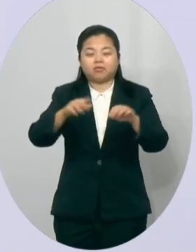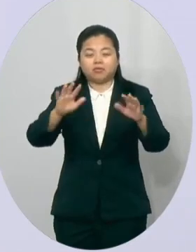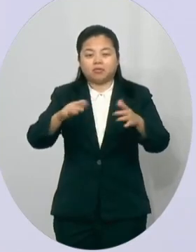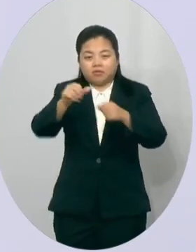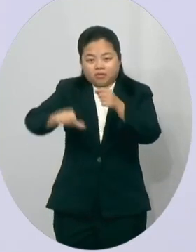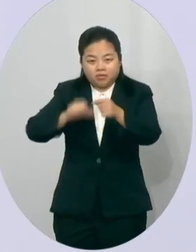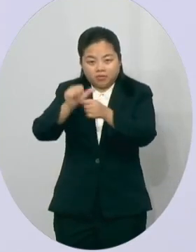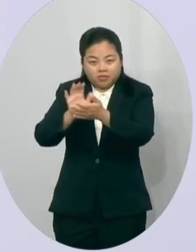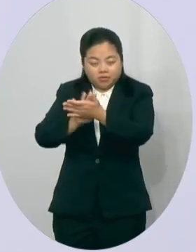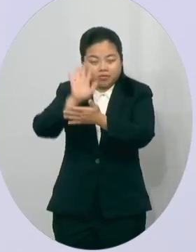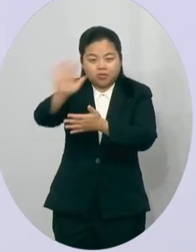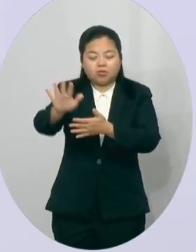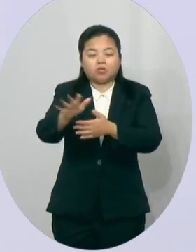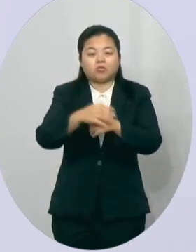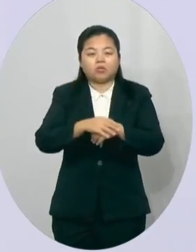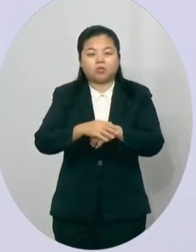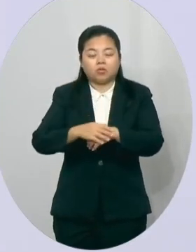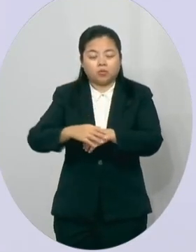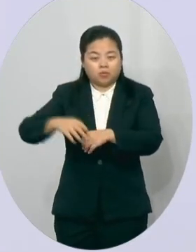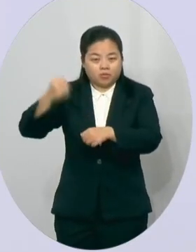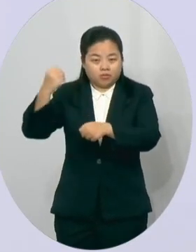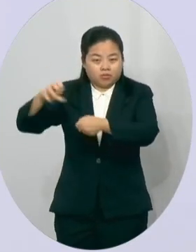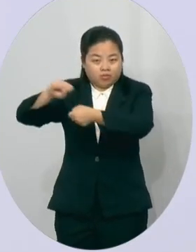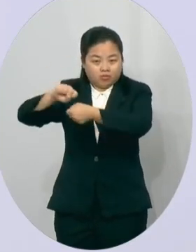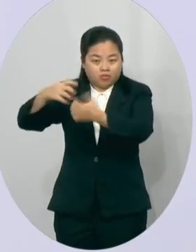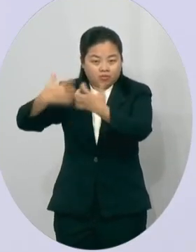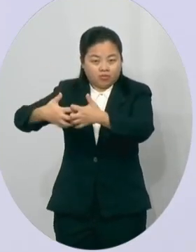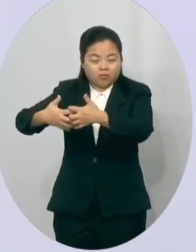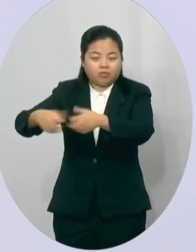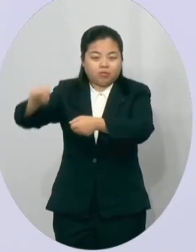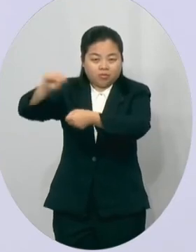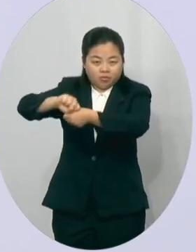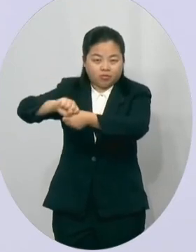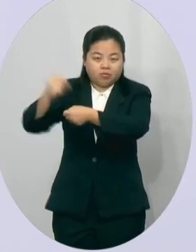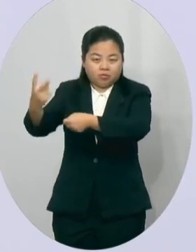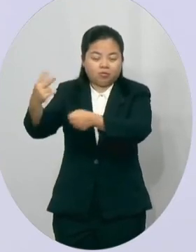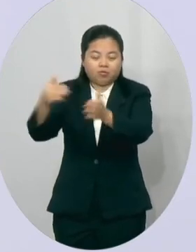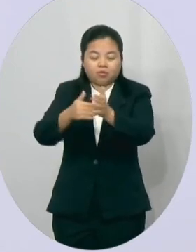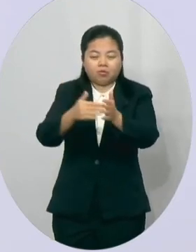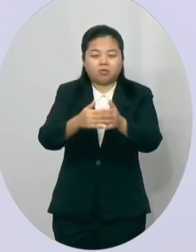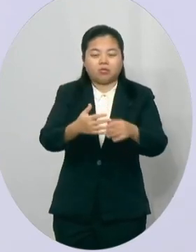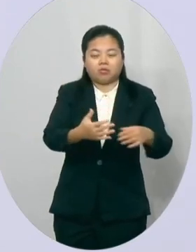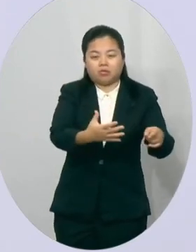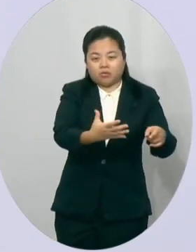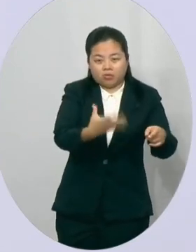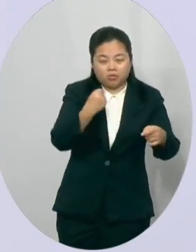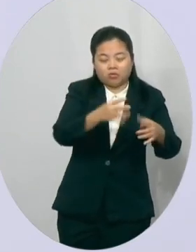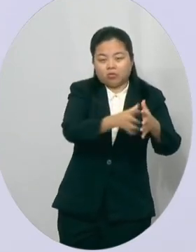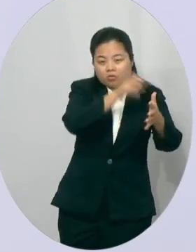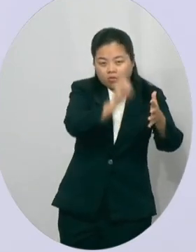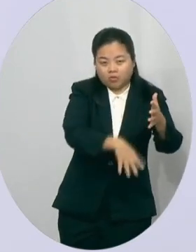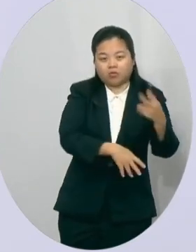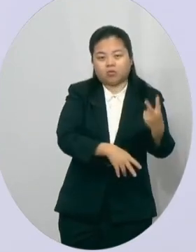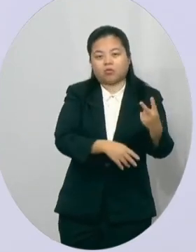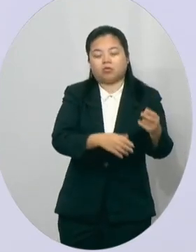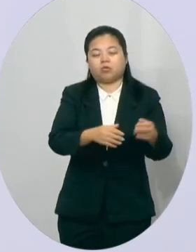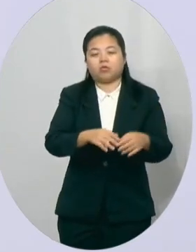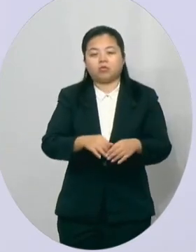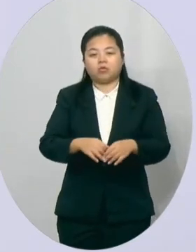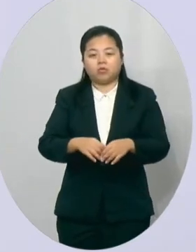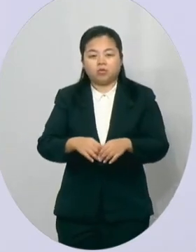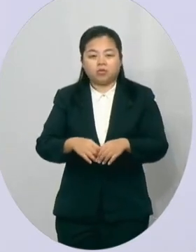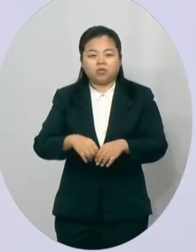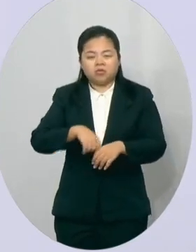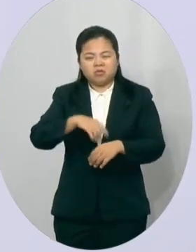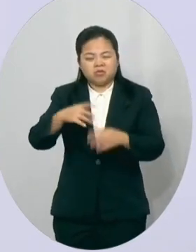5年之后，这两部燃气机组装好以后，要拆除两部的燃煤机组。数字也许我们并不